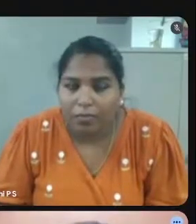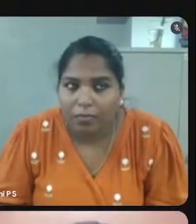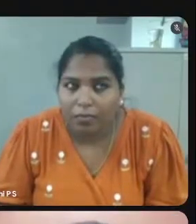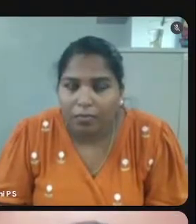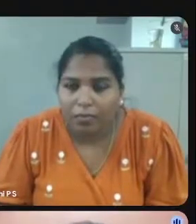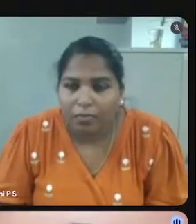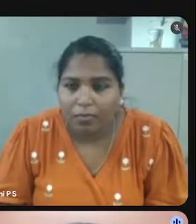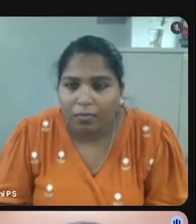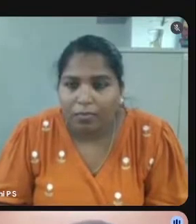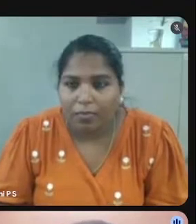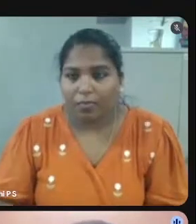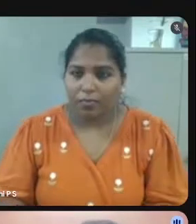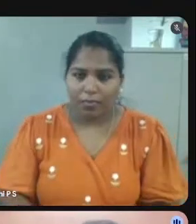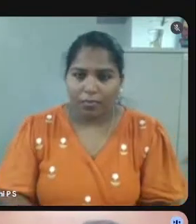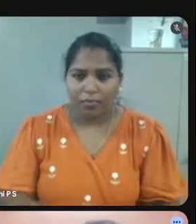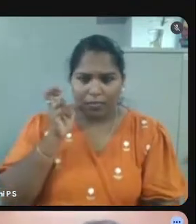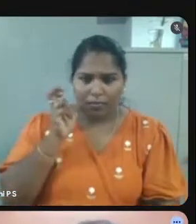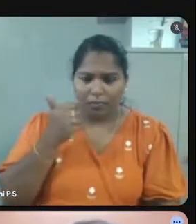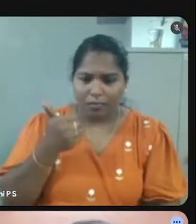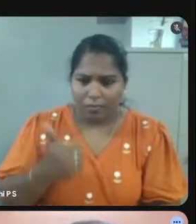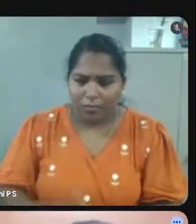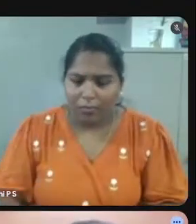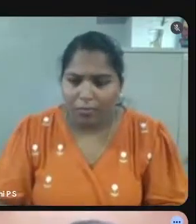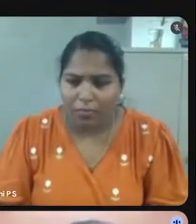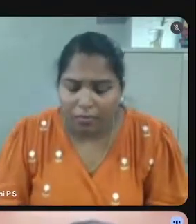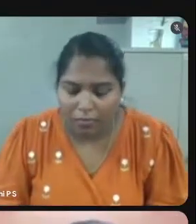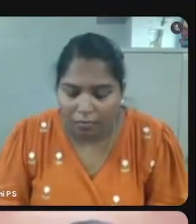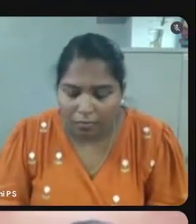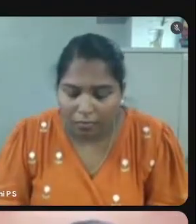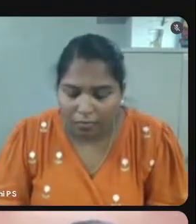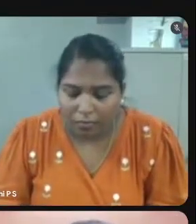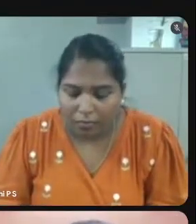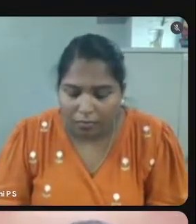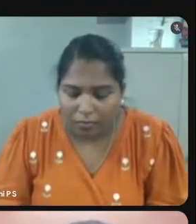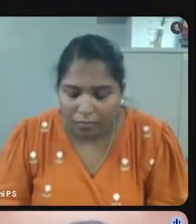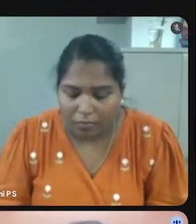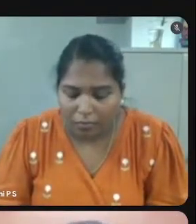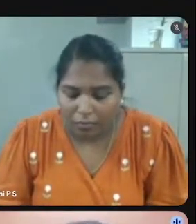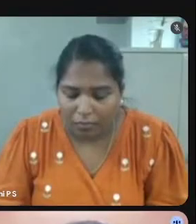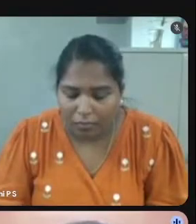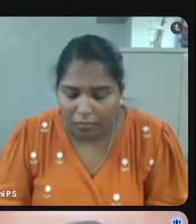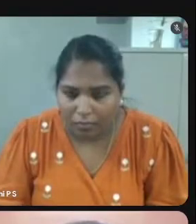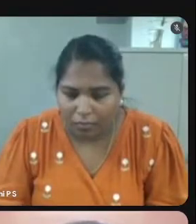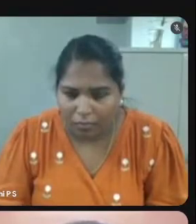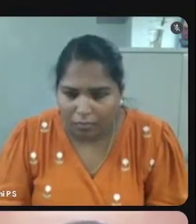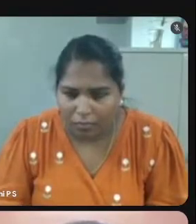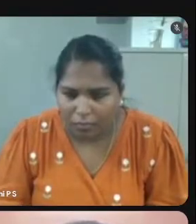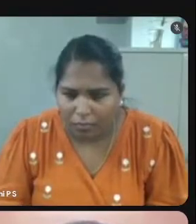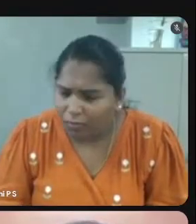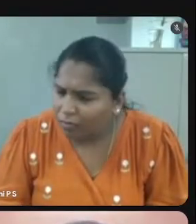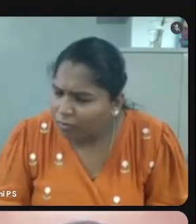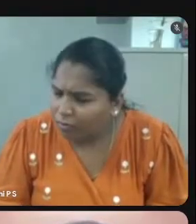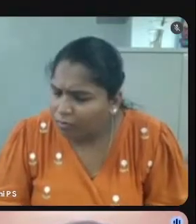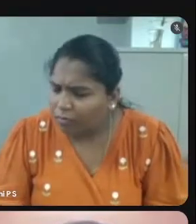ഇപ്പൊ കേൾക്കുന്നുണ്ടോ? പറഞ്ഞോളൂ. ഓക്കെ, എനിക്ക് ചോദിക്കാനുള്ളത് മസ്കുലർ